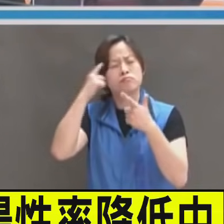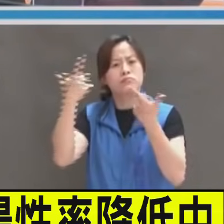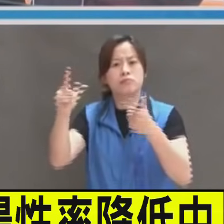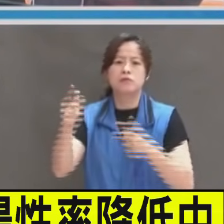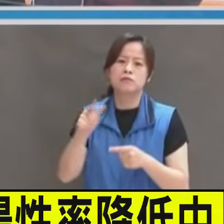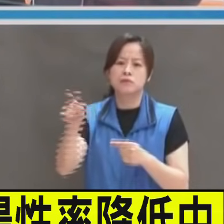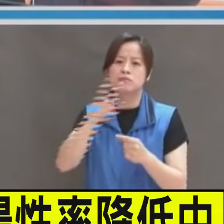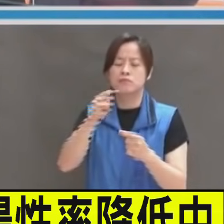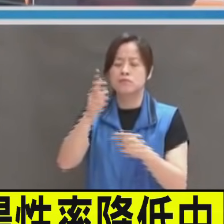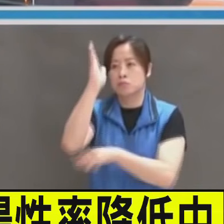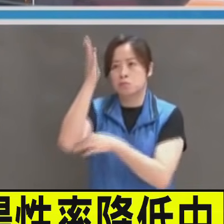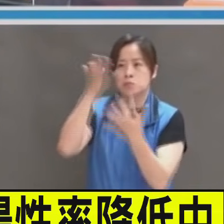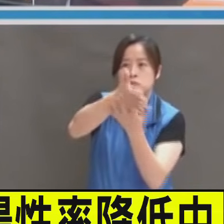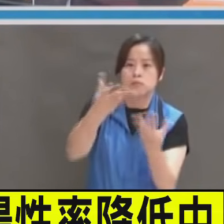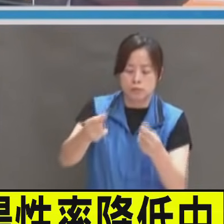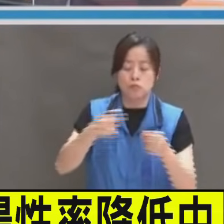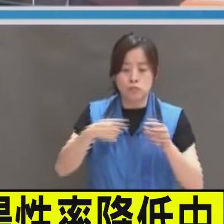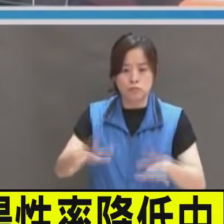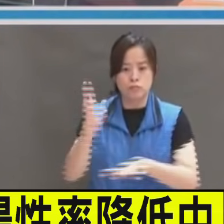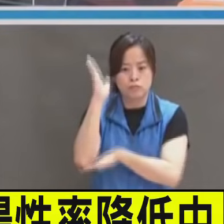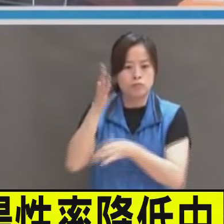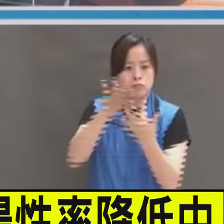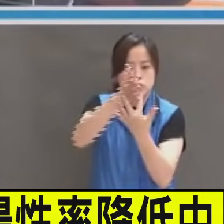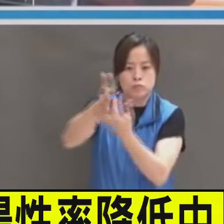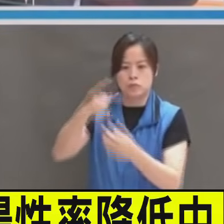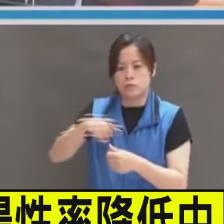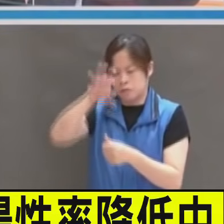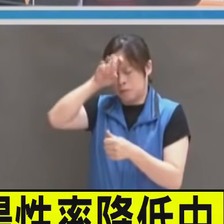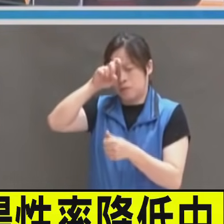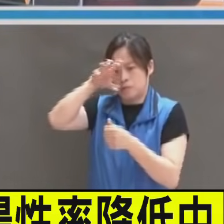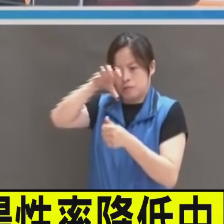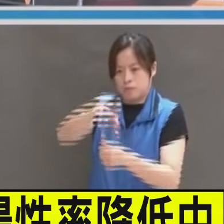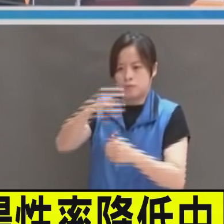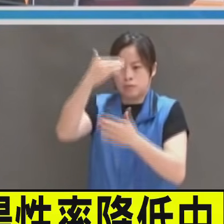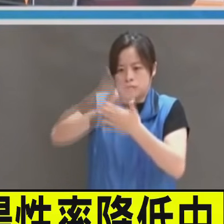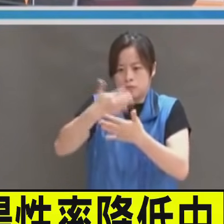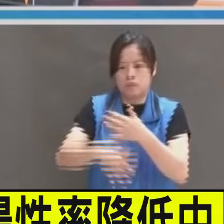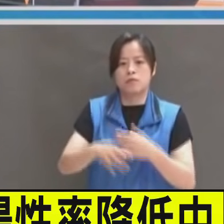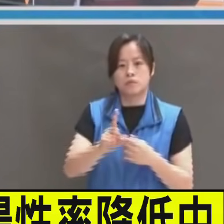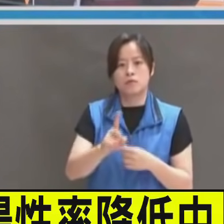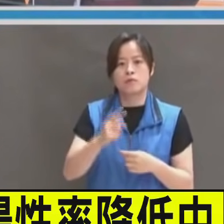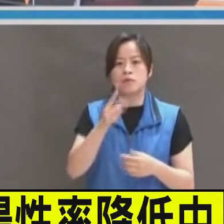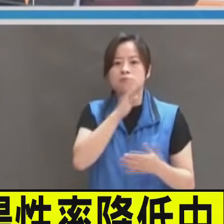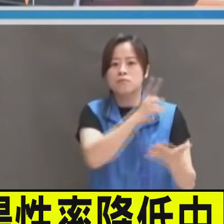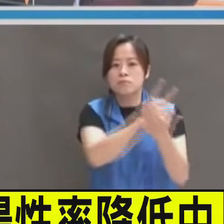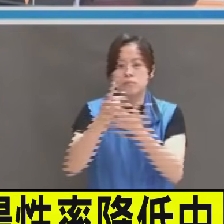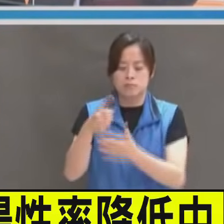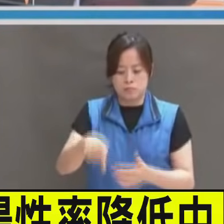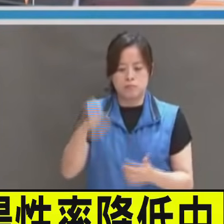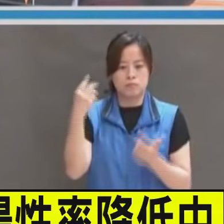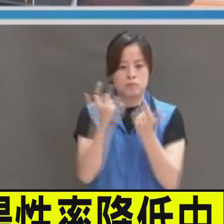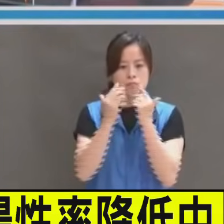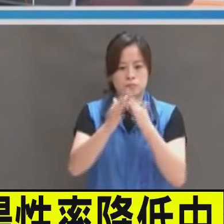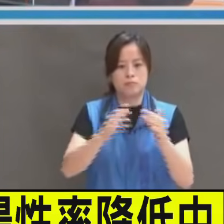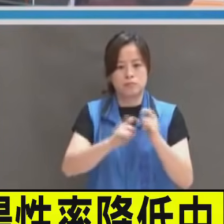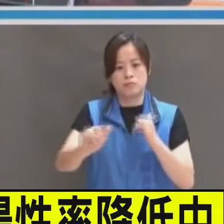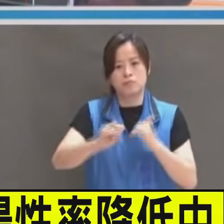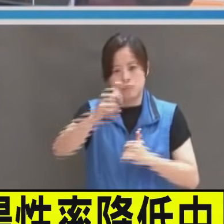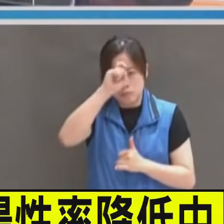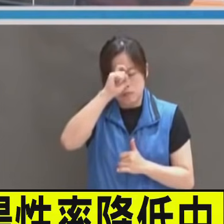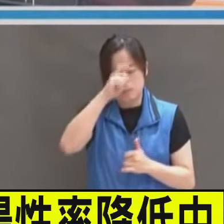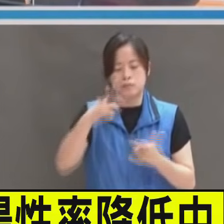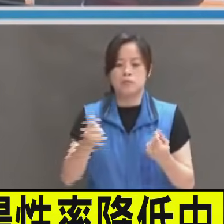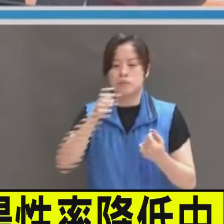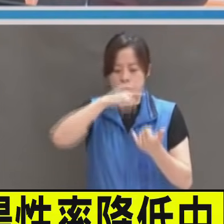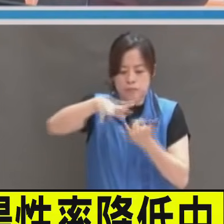我非常觉得这是有可能达到的。下一章最后我们看一下，因为